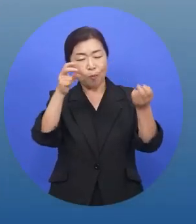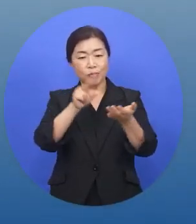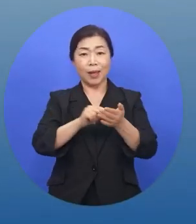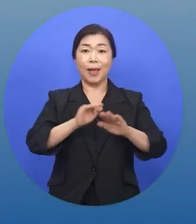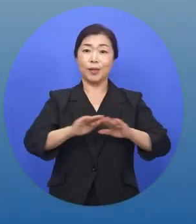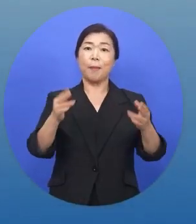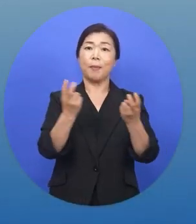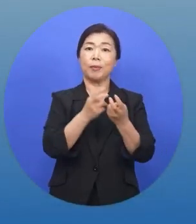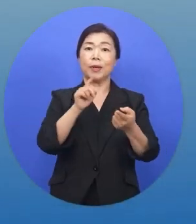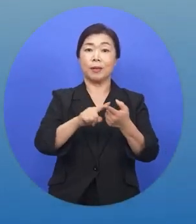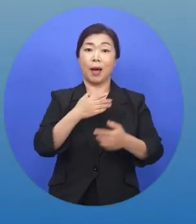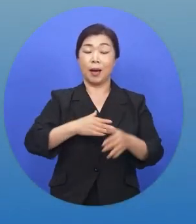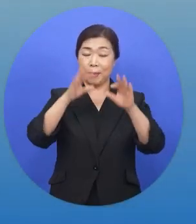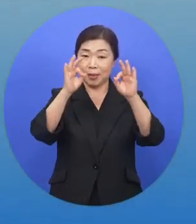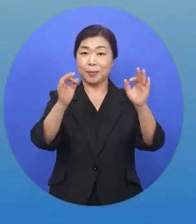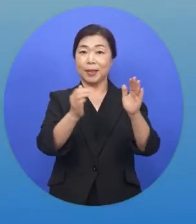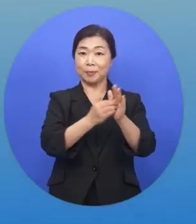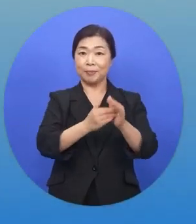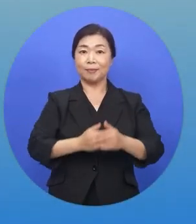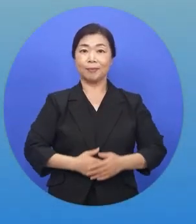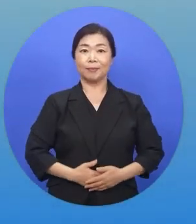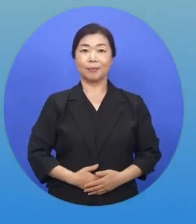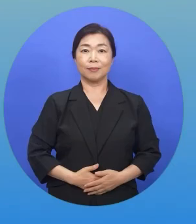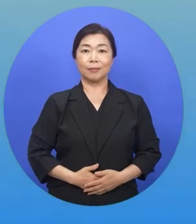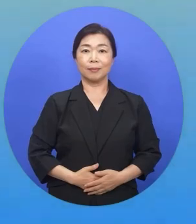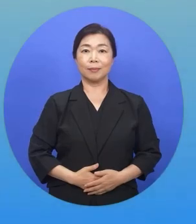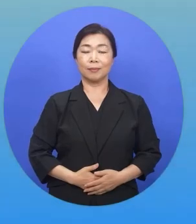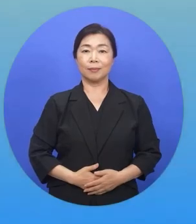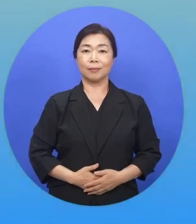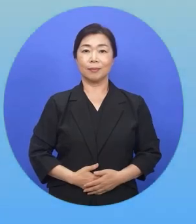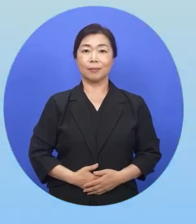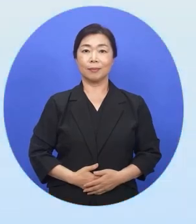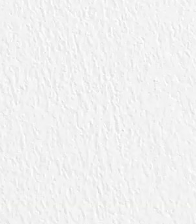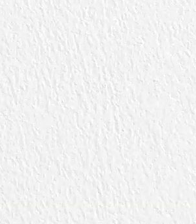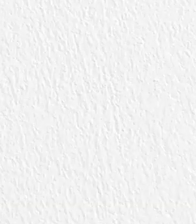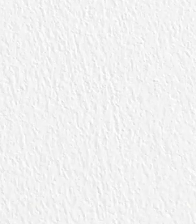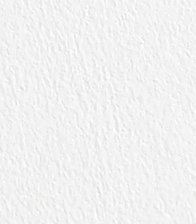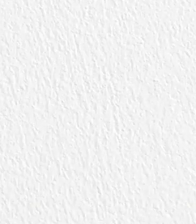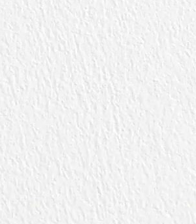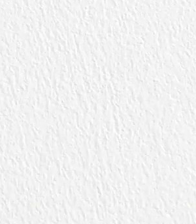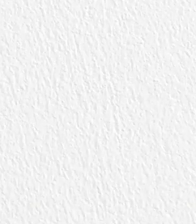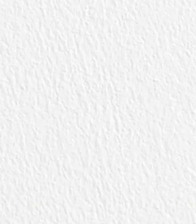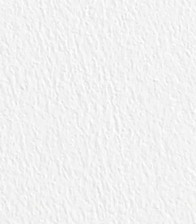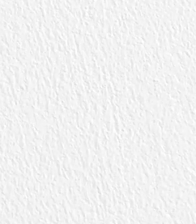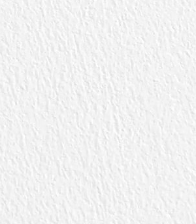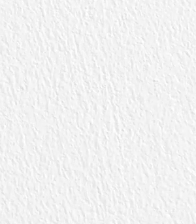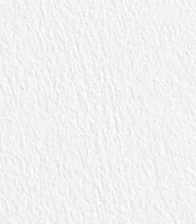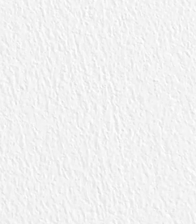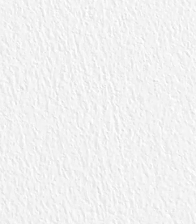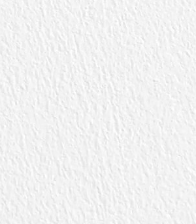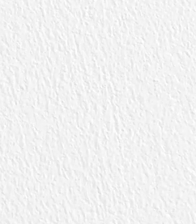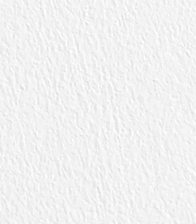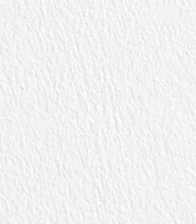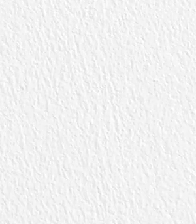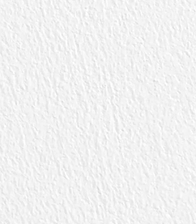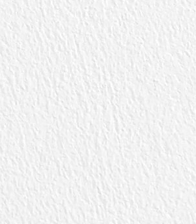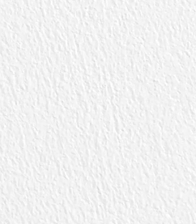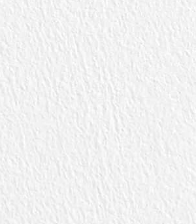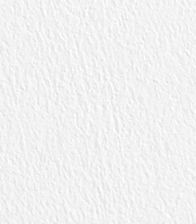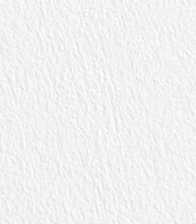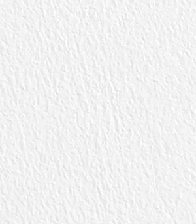지금까지 수면 문제 대처법에 대해 알아봤습니다. 재난으로 다친 마음에 위로가 필요할 때